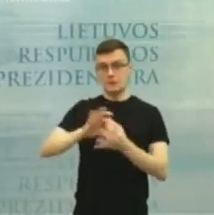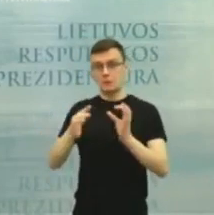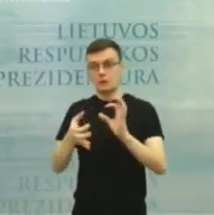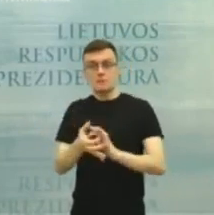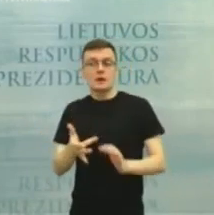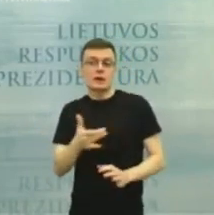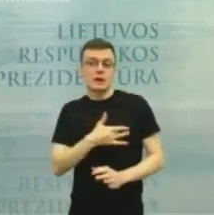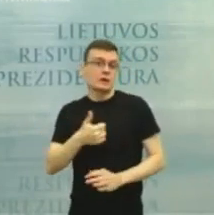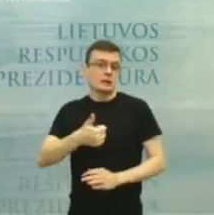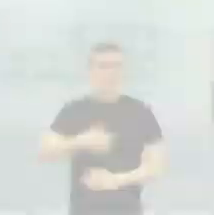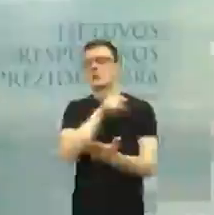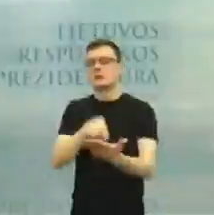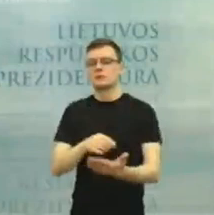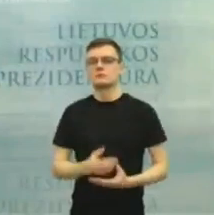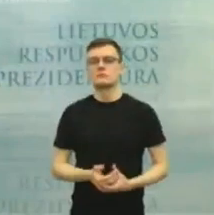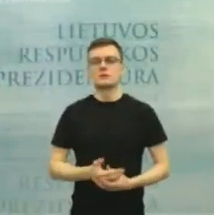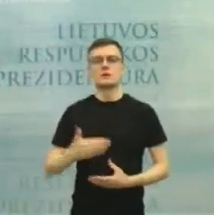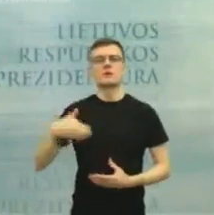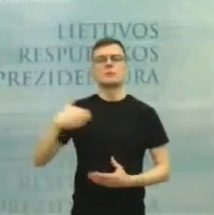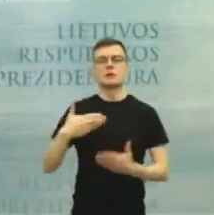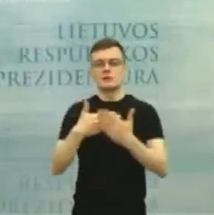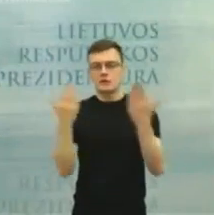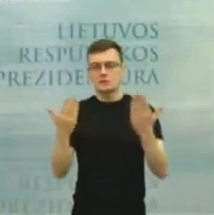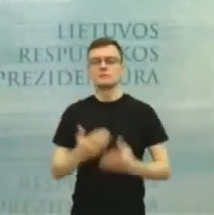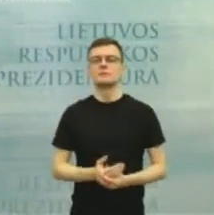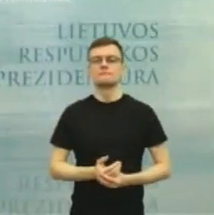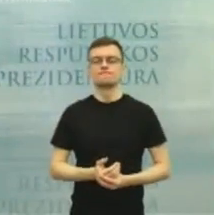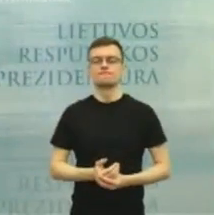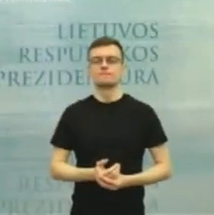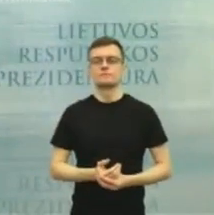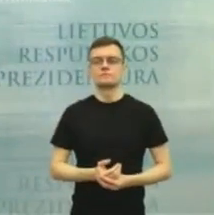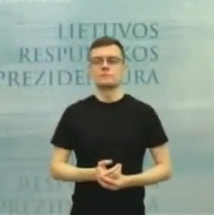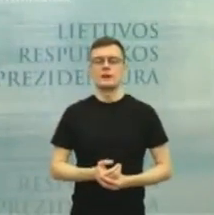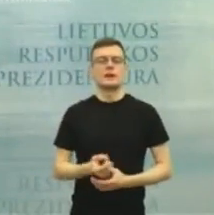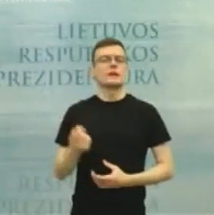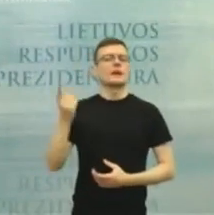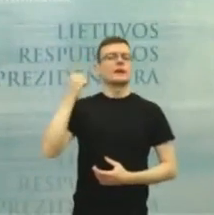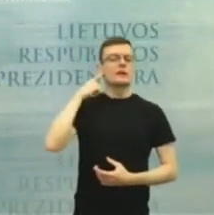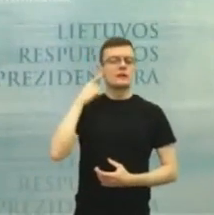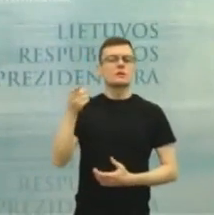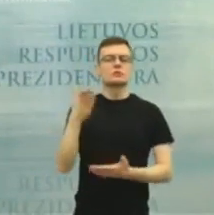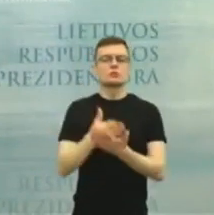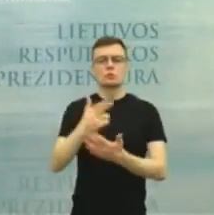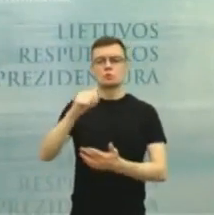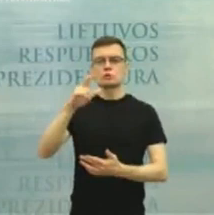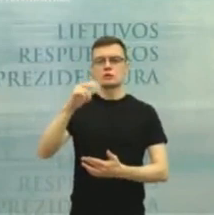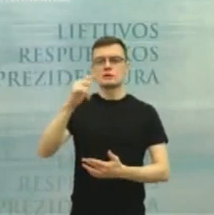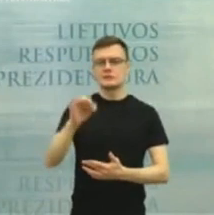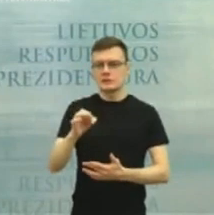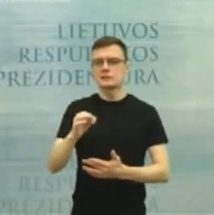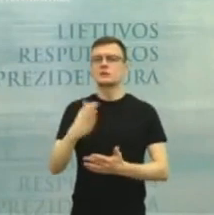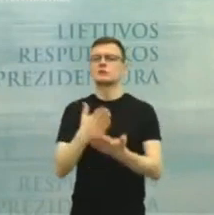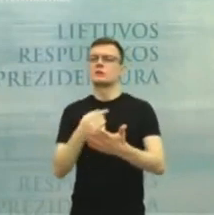žaidynėse turėtumėm geresnį rezultatą. Labai diena, ponia Daina. Na, išgirdome iš pono Kučinsko tam tikrą kritiką dėl